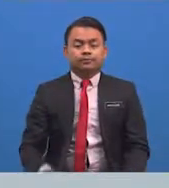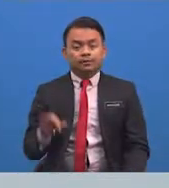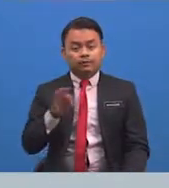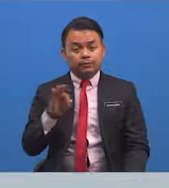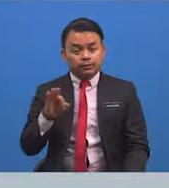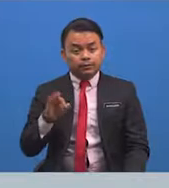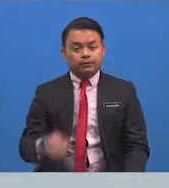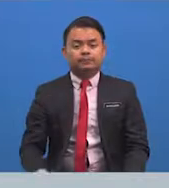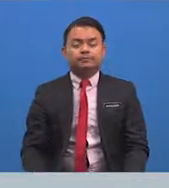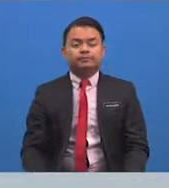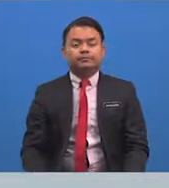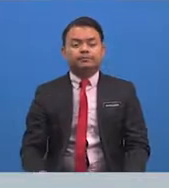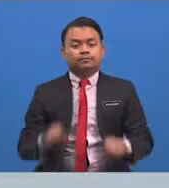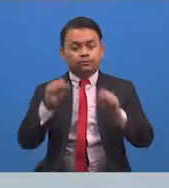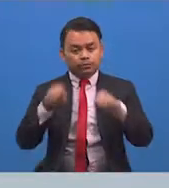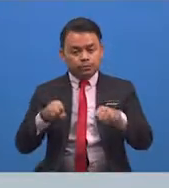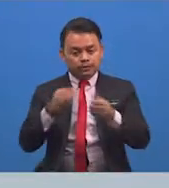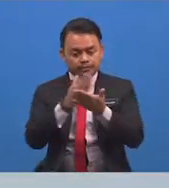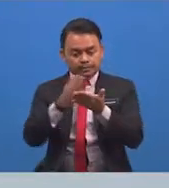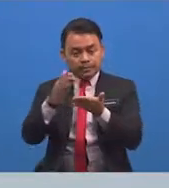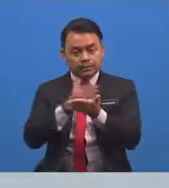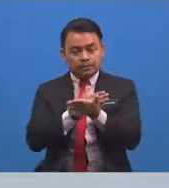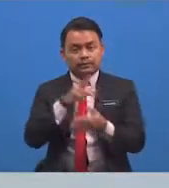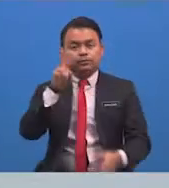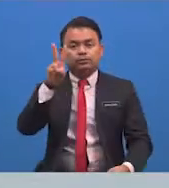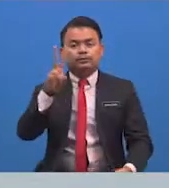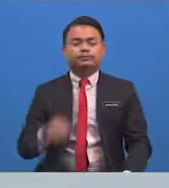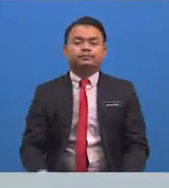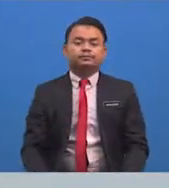Faktor-faktor tersebut boleh dibahagikan kepada dua,